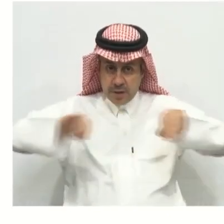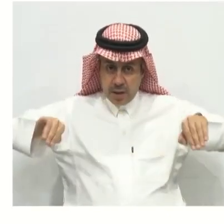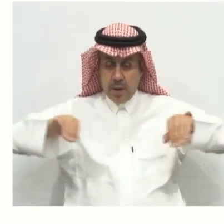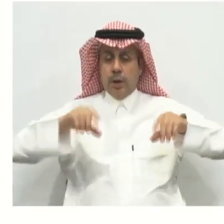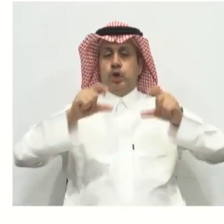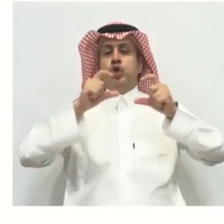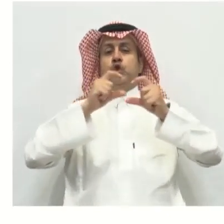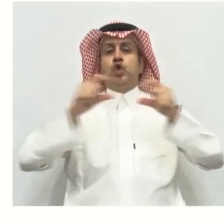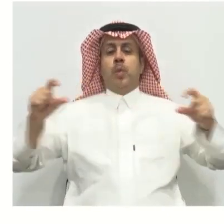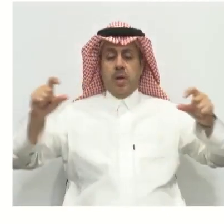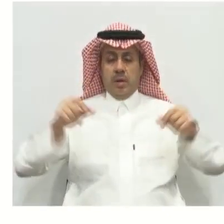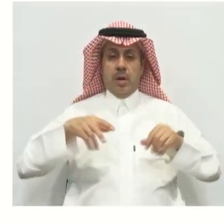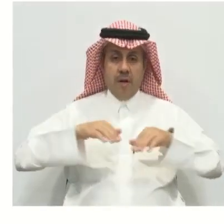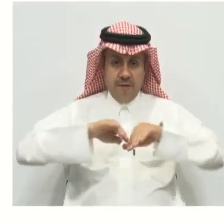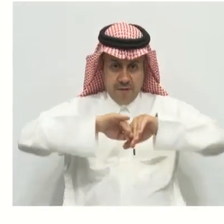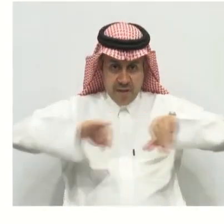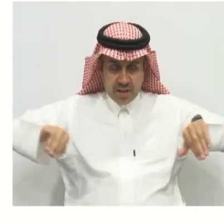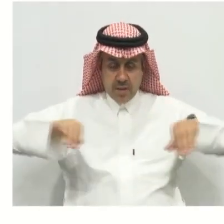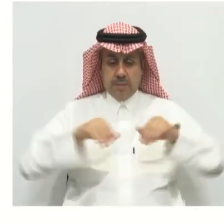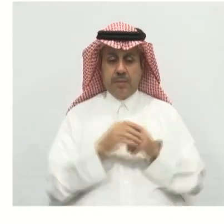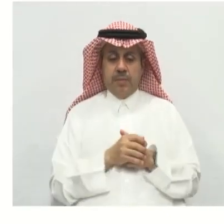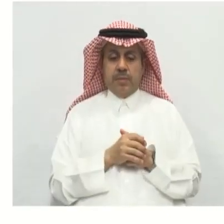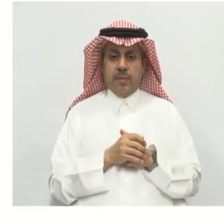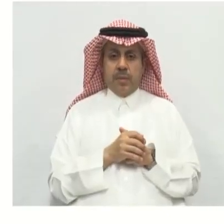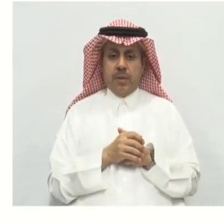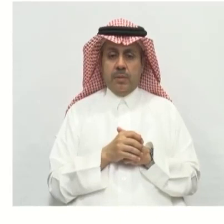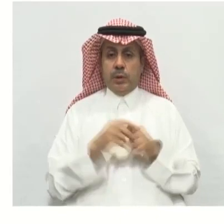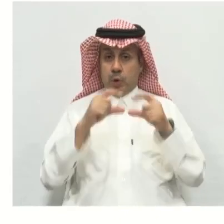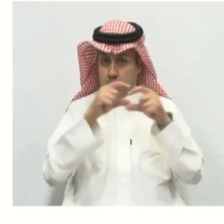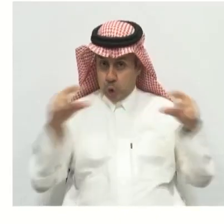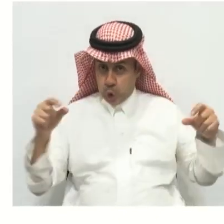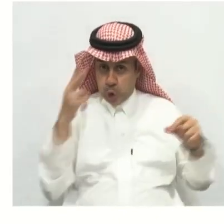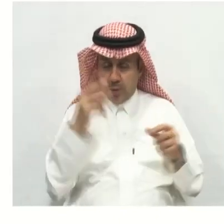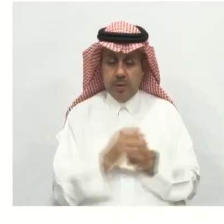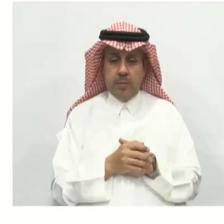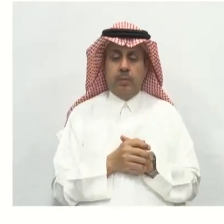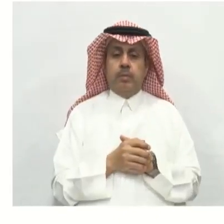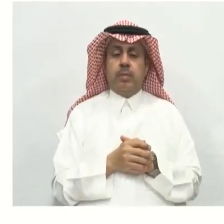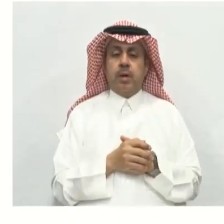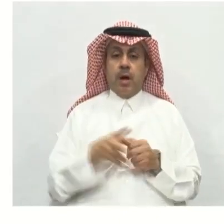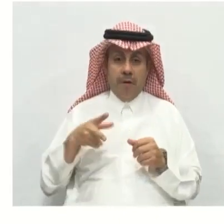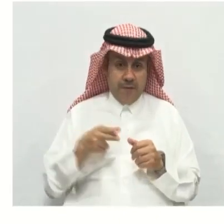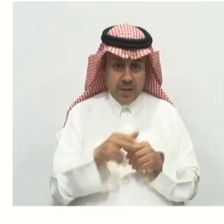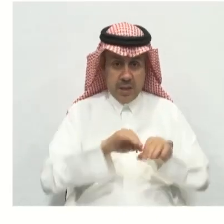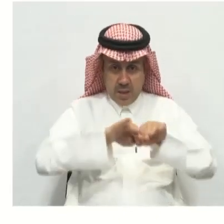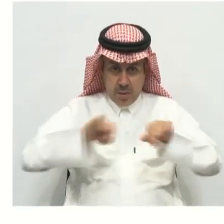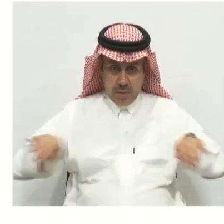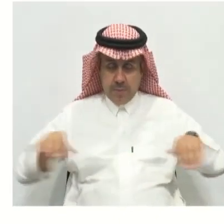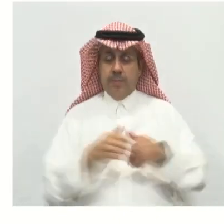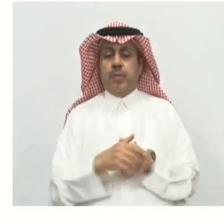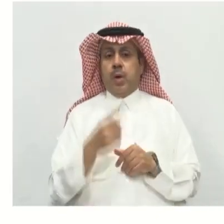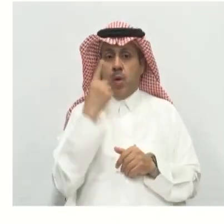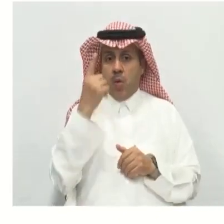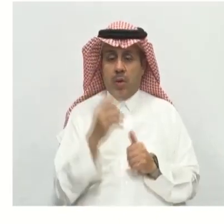جمله وهذه جمله نلاحظ لدينا جملتين فقام بفصلهم نلاحظ الجمله